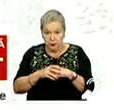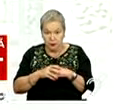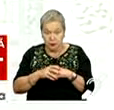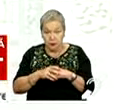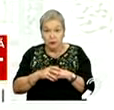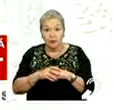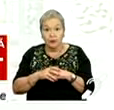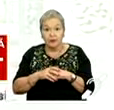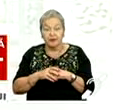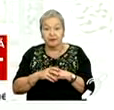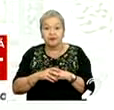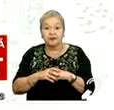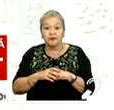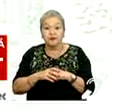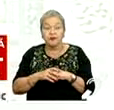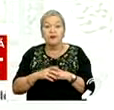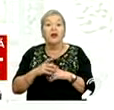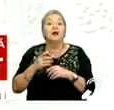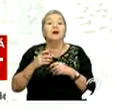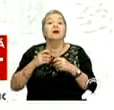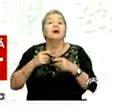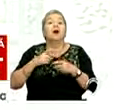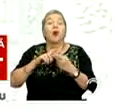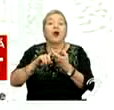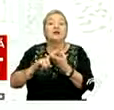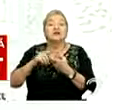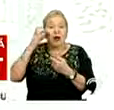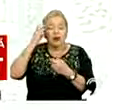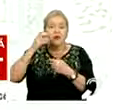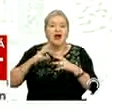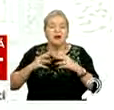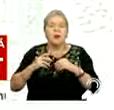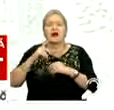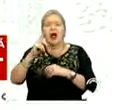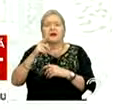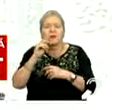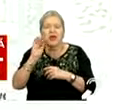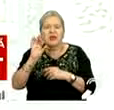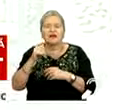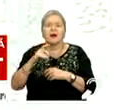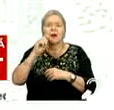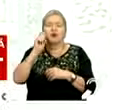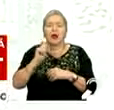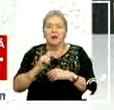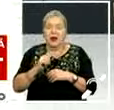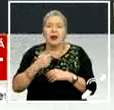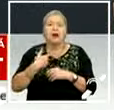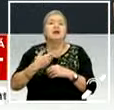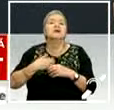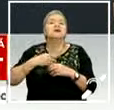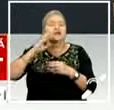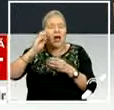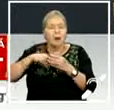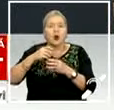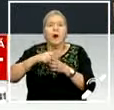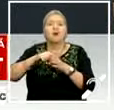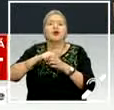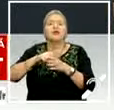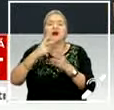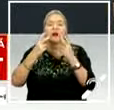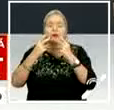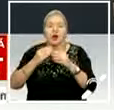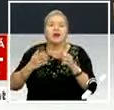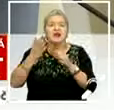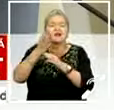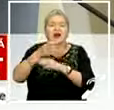din guvernare, din coaliția de guvernare, PNL, PSD și UDMR au reușit să-și treacă amendamentele importante, adică admiterea